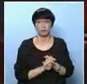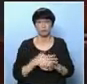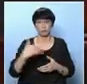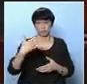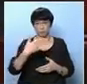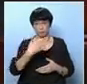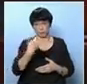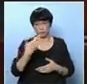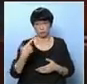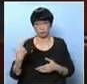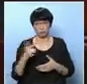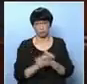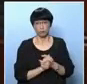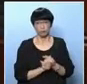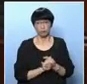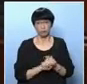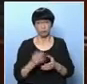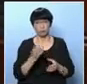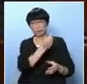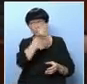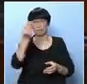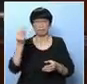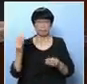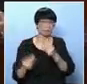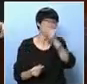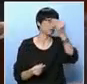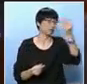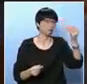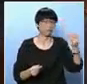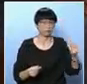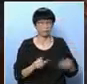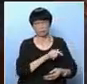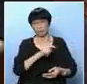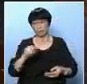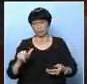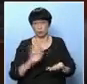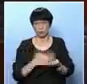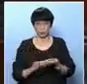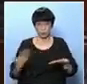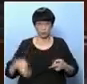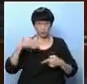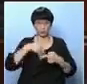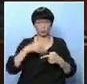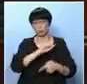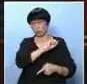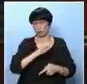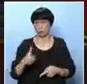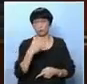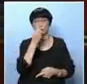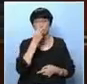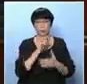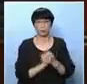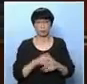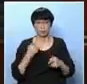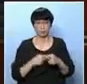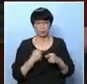都係四处尘土飘扬飞扬，但是今日的深圳已经超越了香港，现在真